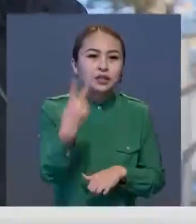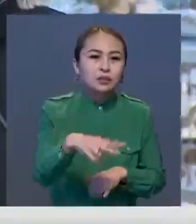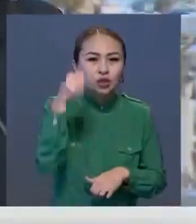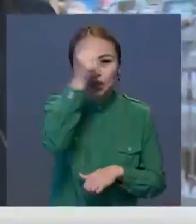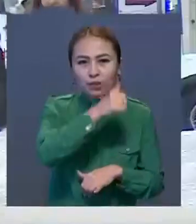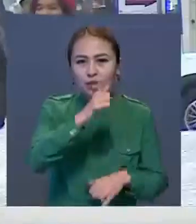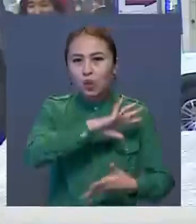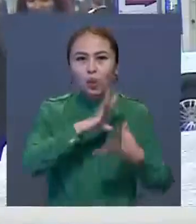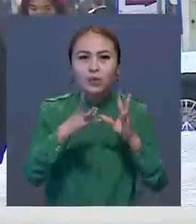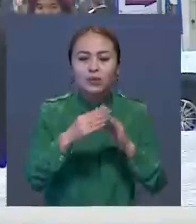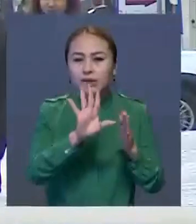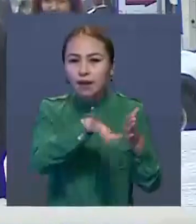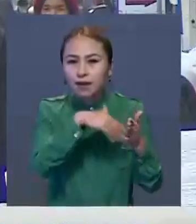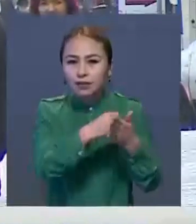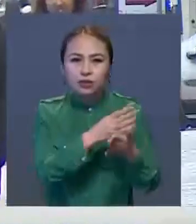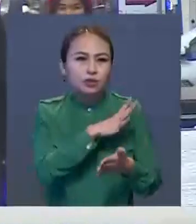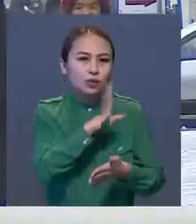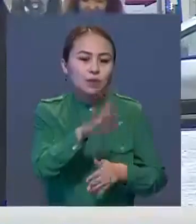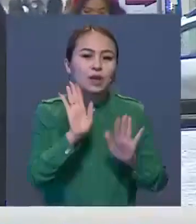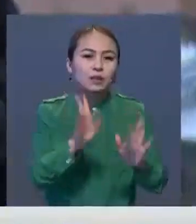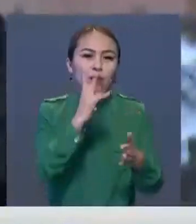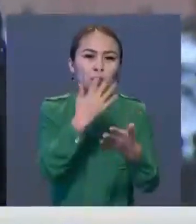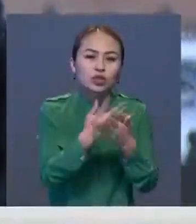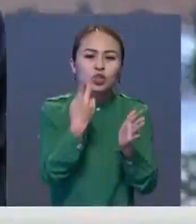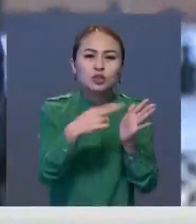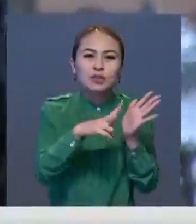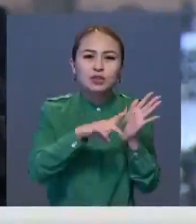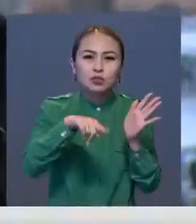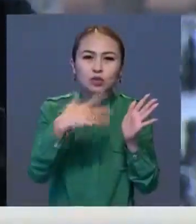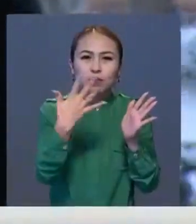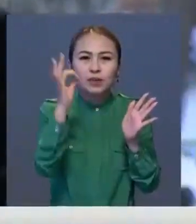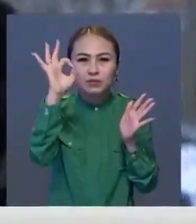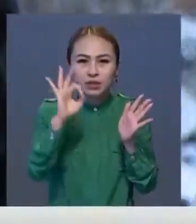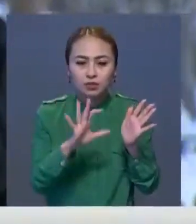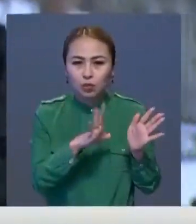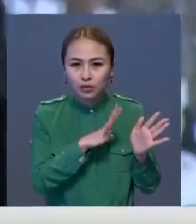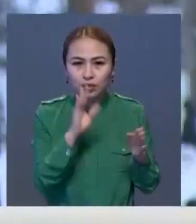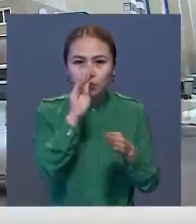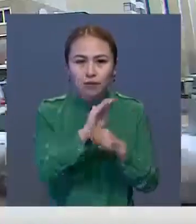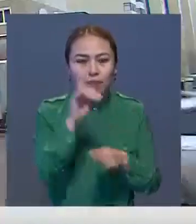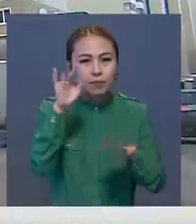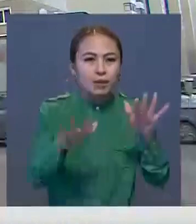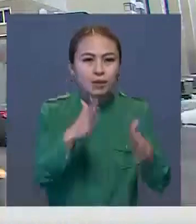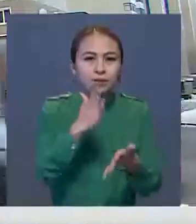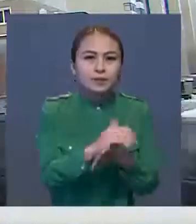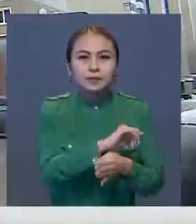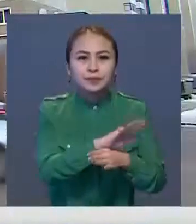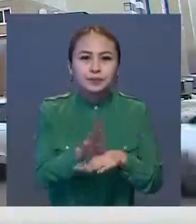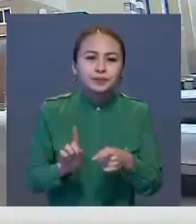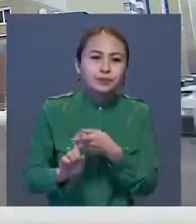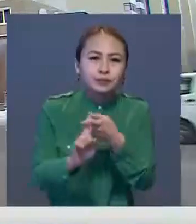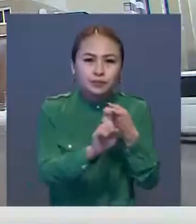Ал 2020 жылдың қорытындысы әлі шыққан жоқ. Бірақ бұл көрсеткіш 28,5% болады деген болжам бар.